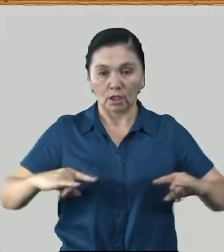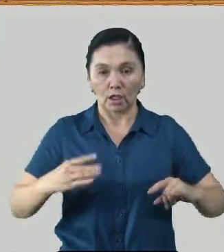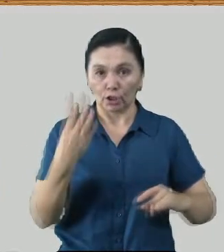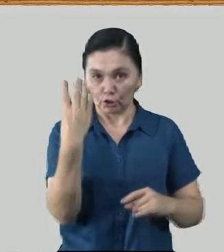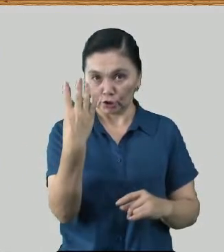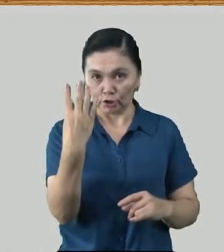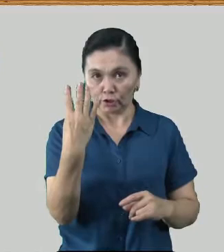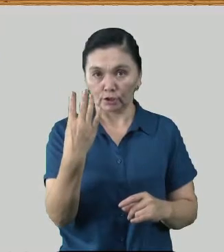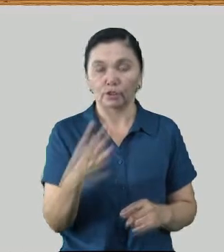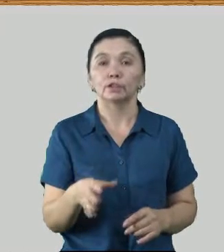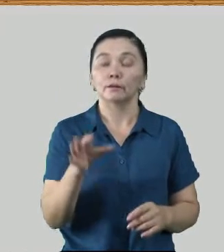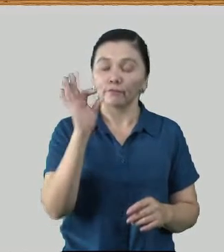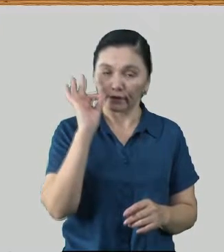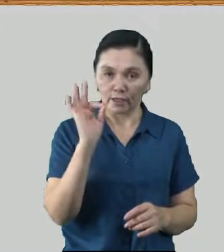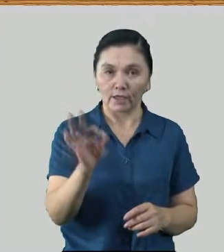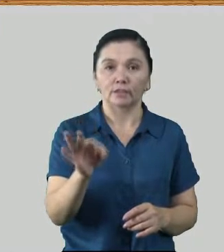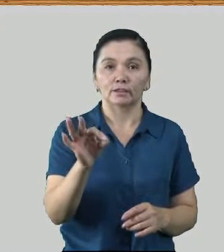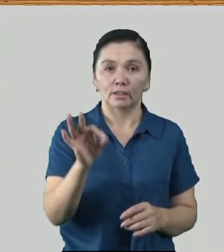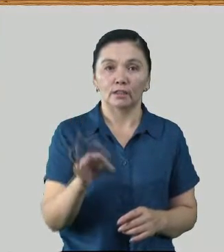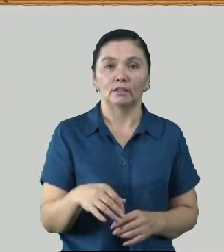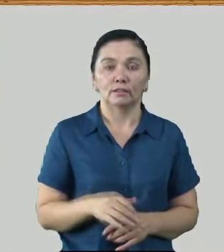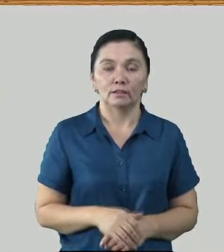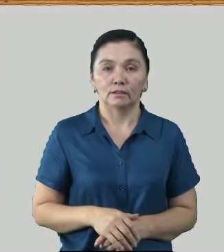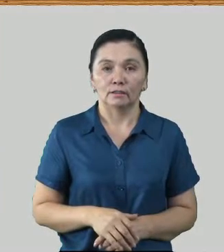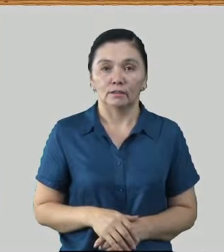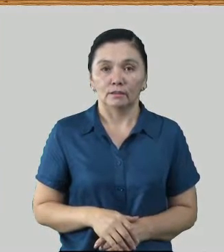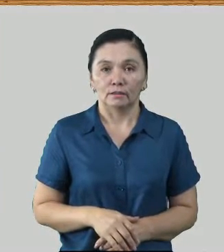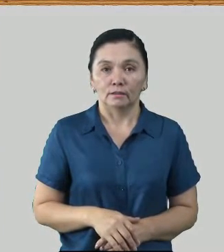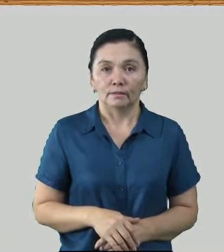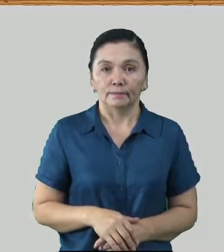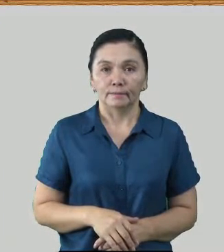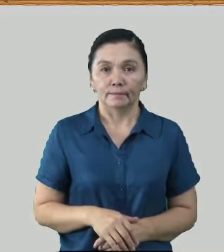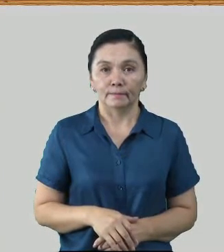4. Совершенно верно.